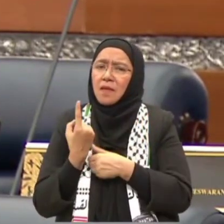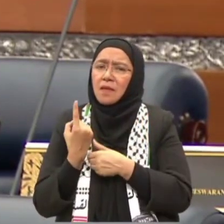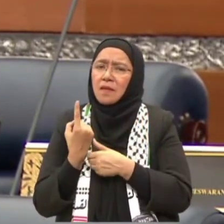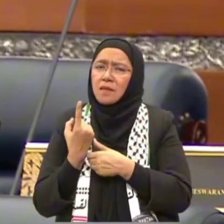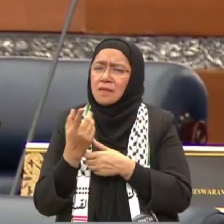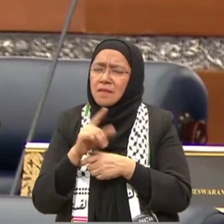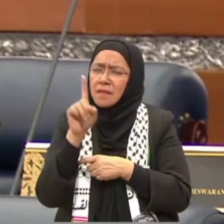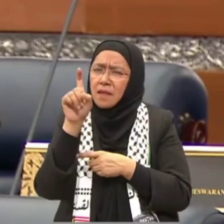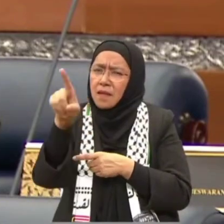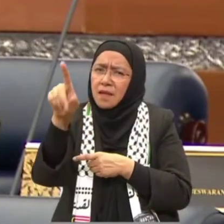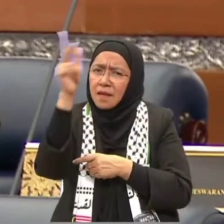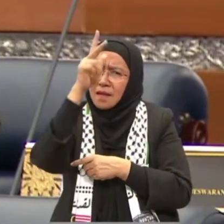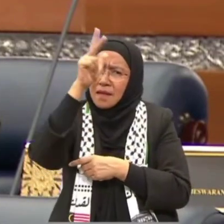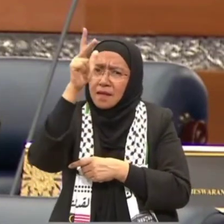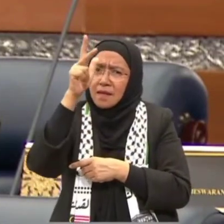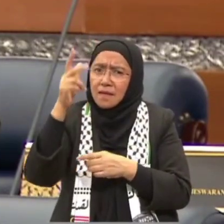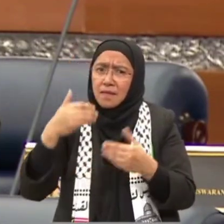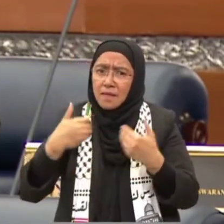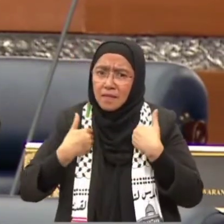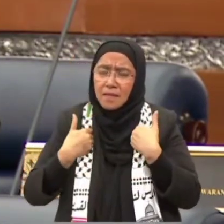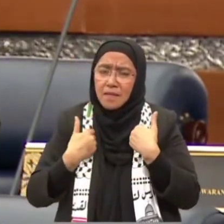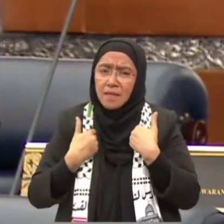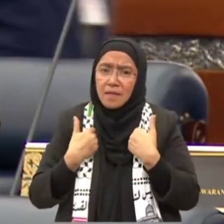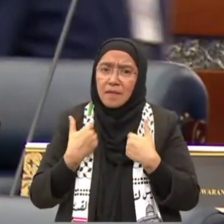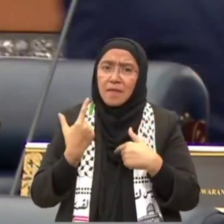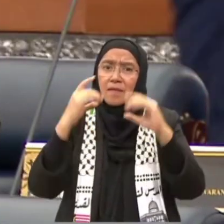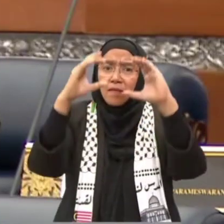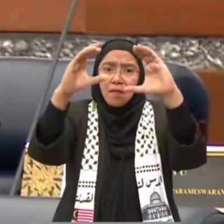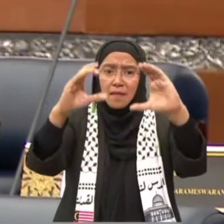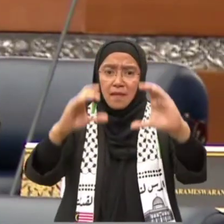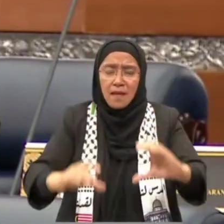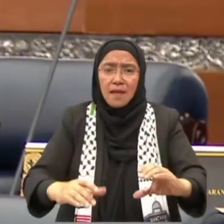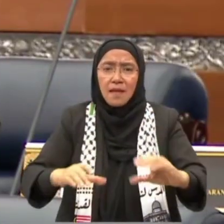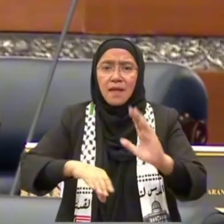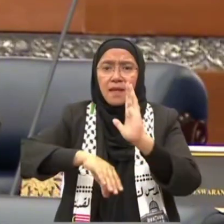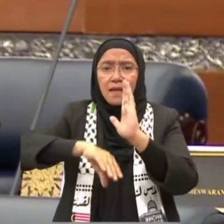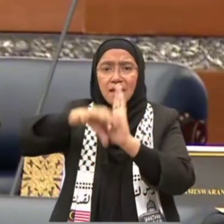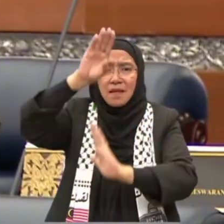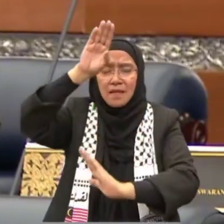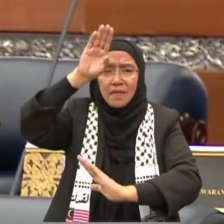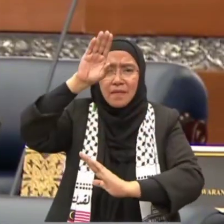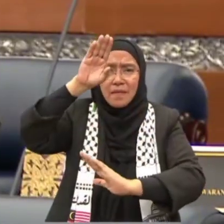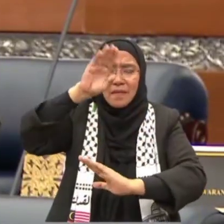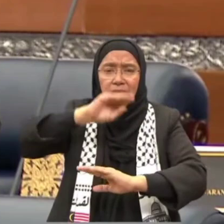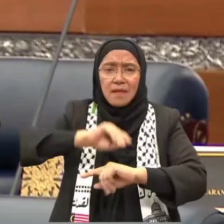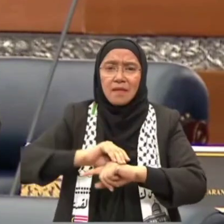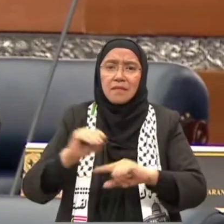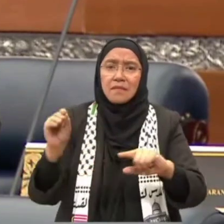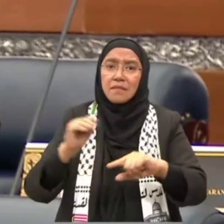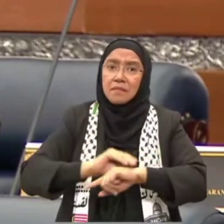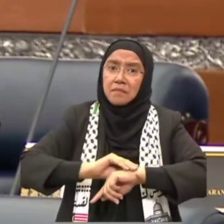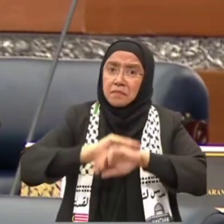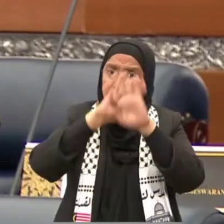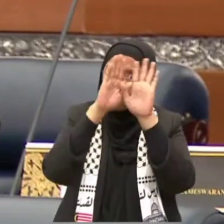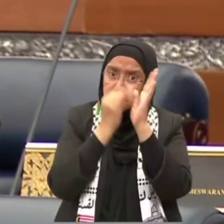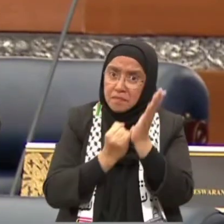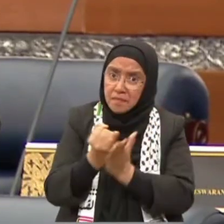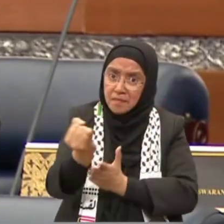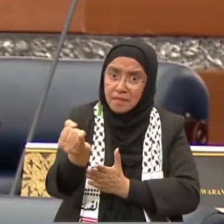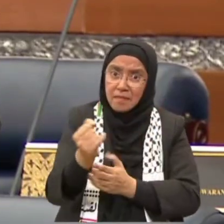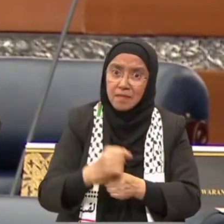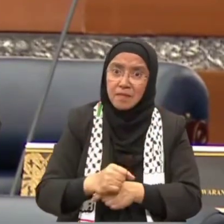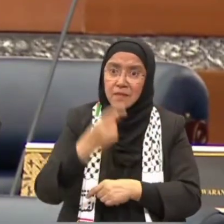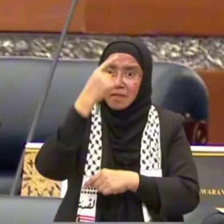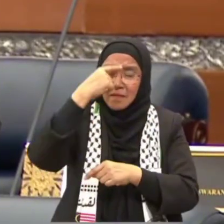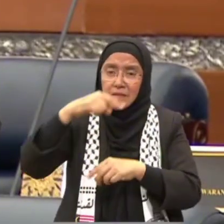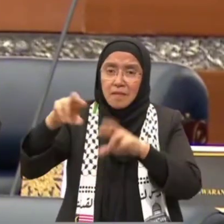ingin merancangkan satu mekanisme yang lebih transparent supaya rakyat tahu daripada penjimatan